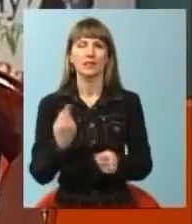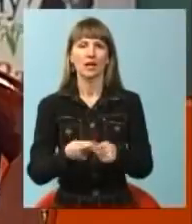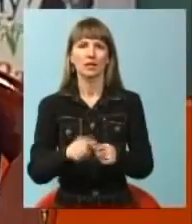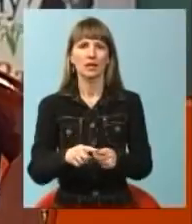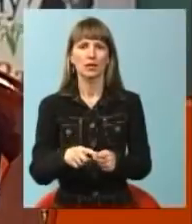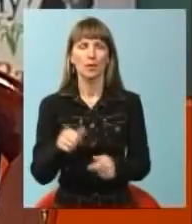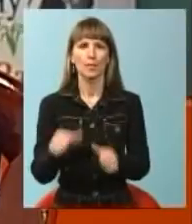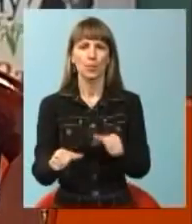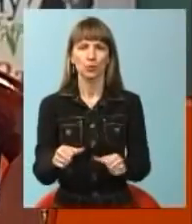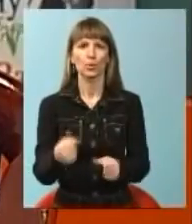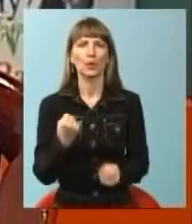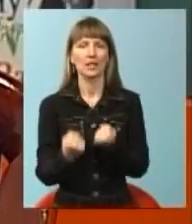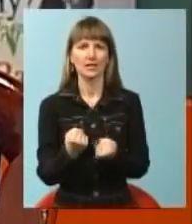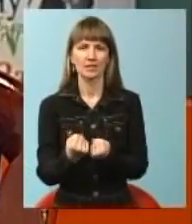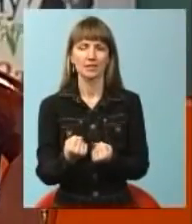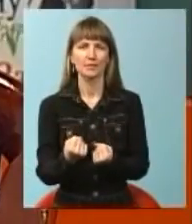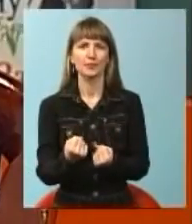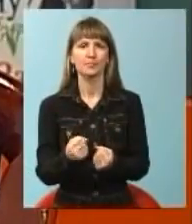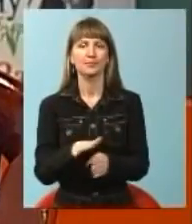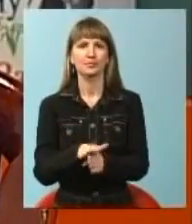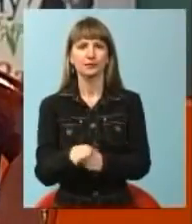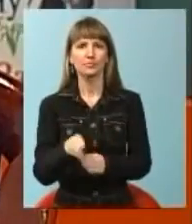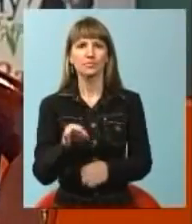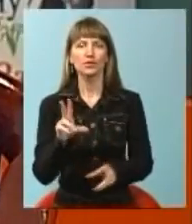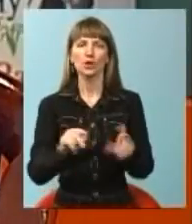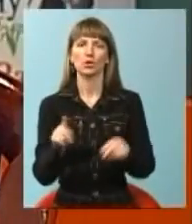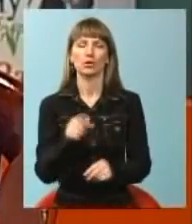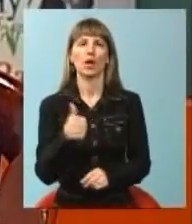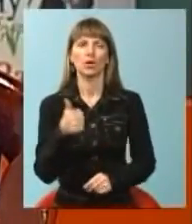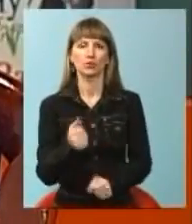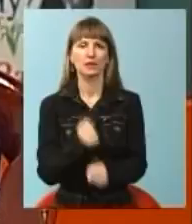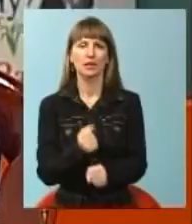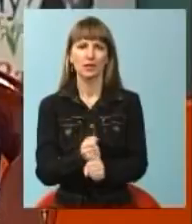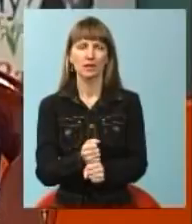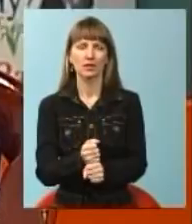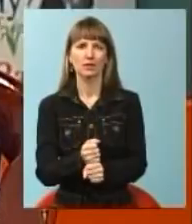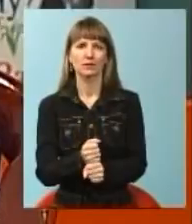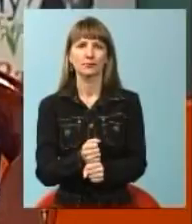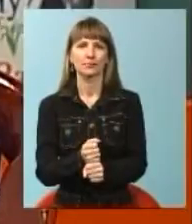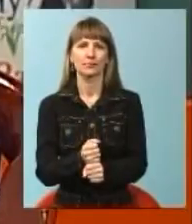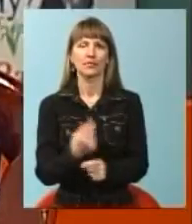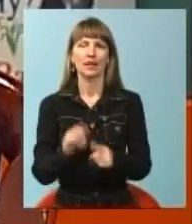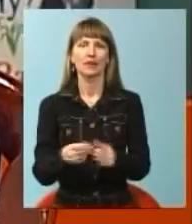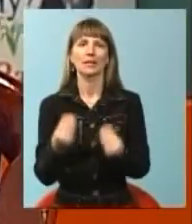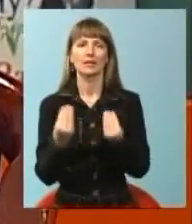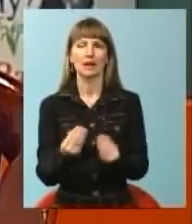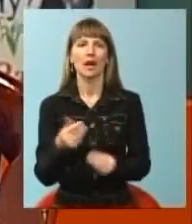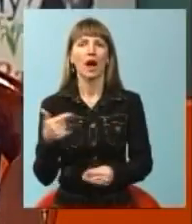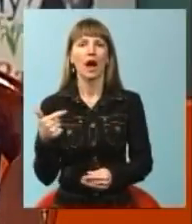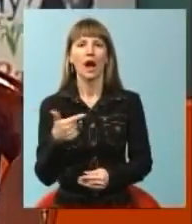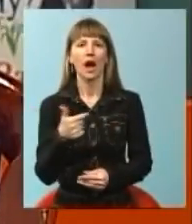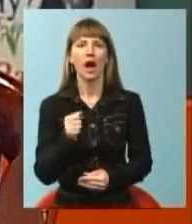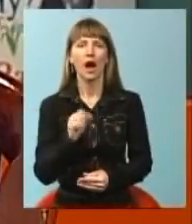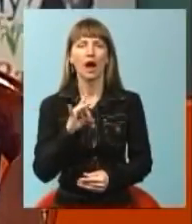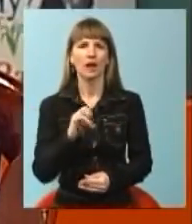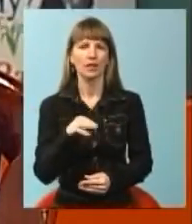пульт утримує це випробування, то вважається, що він гарний, гарно зроблений. Це дає гарантію. І